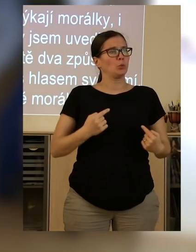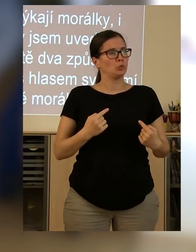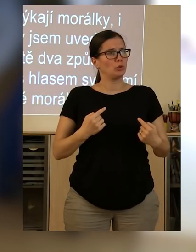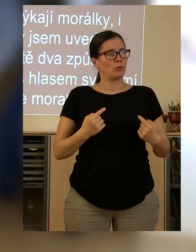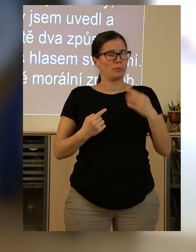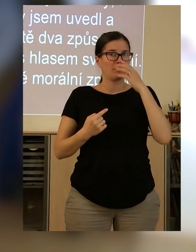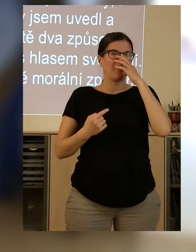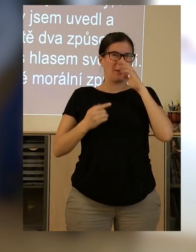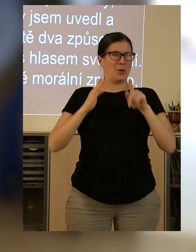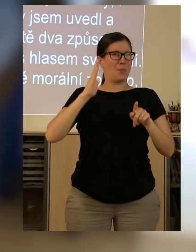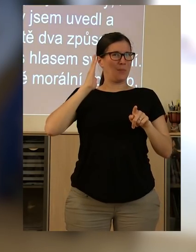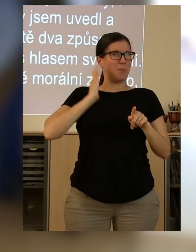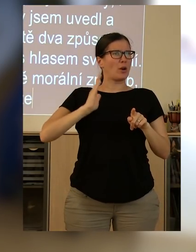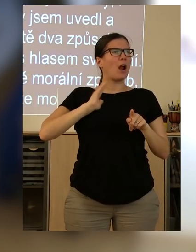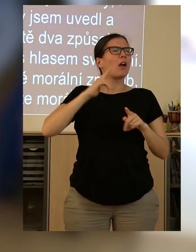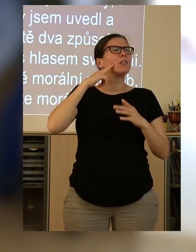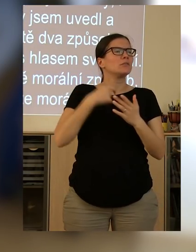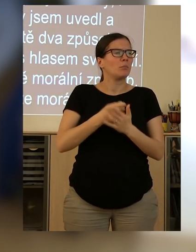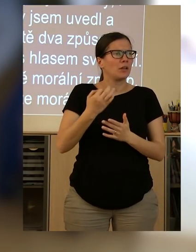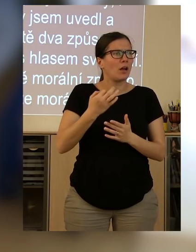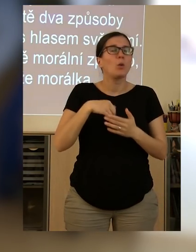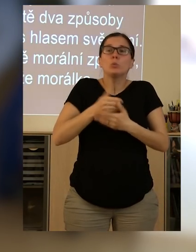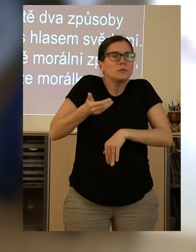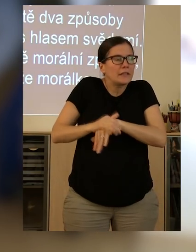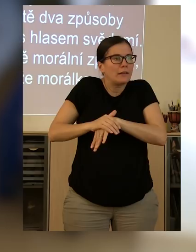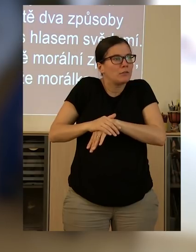že morálka znamená zvyk,